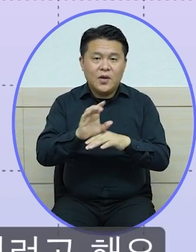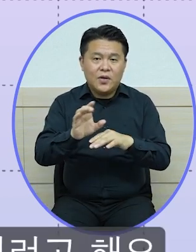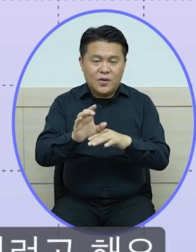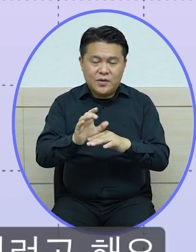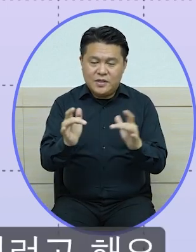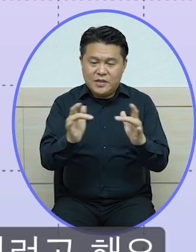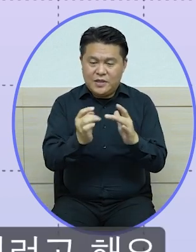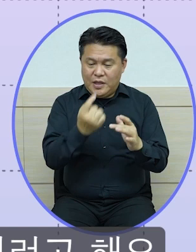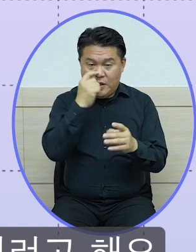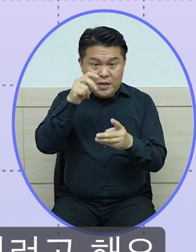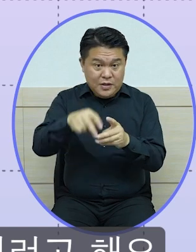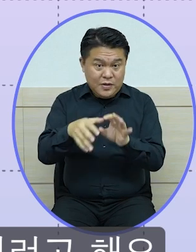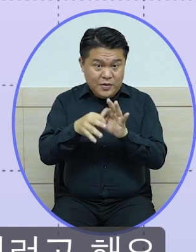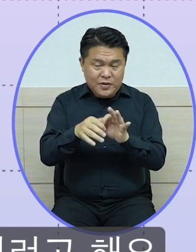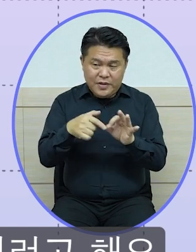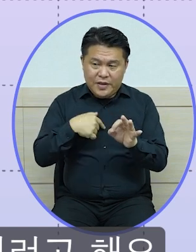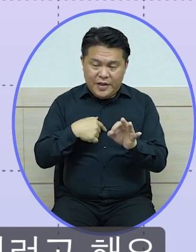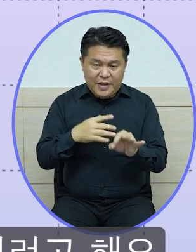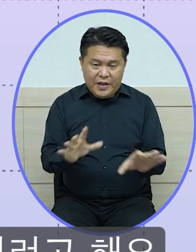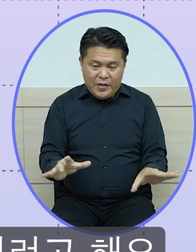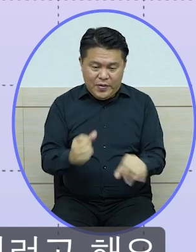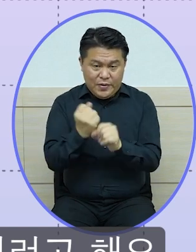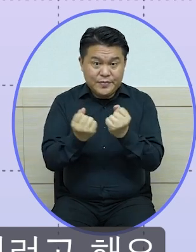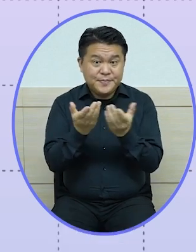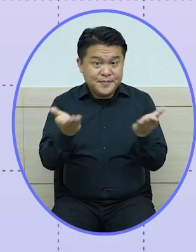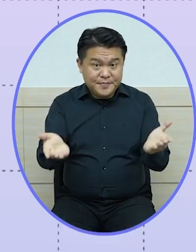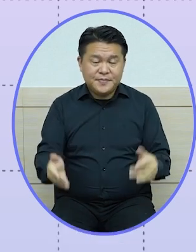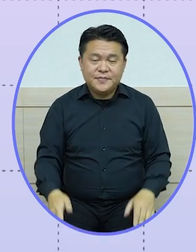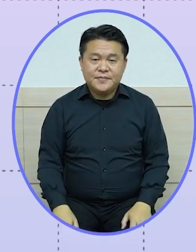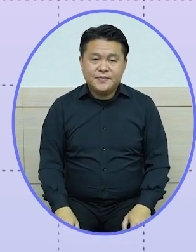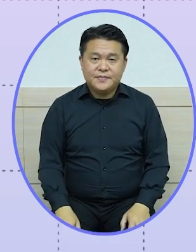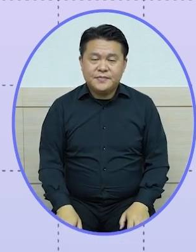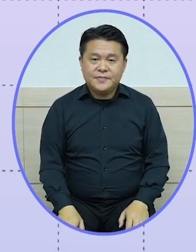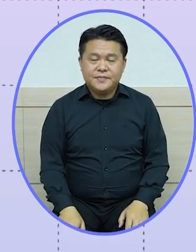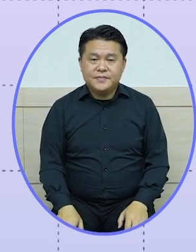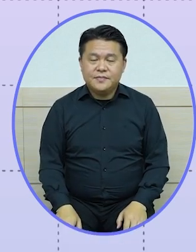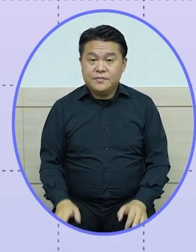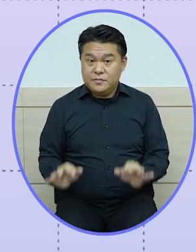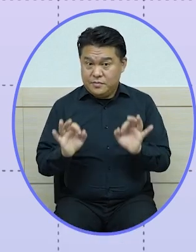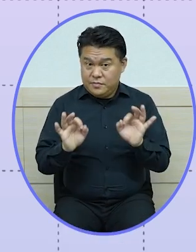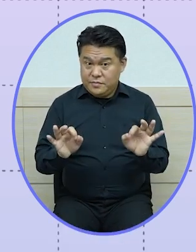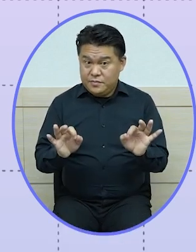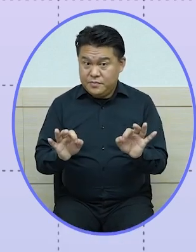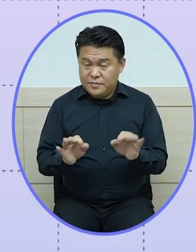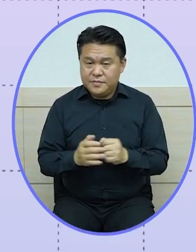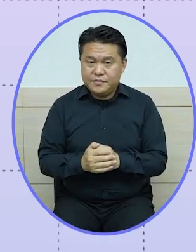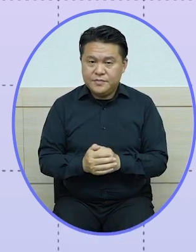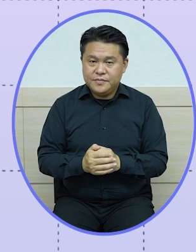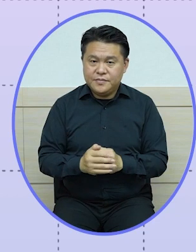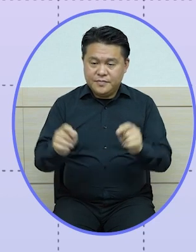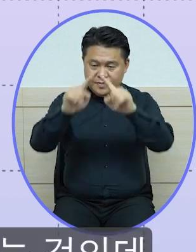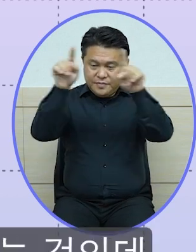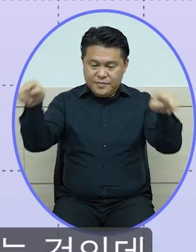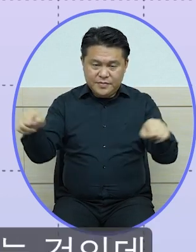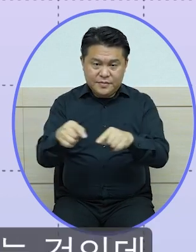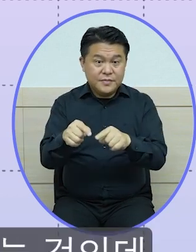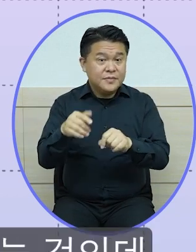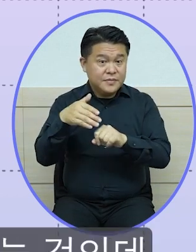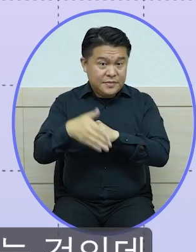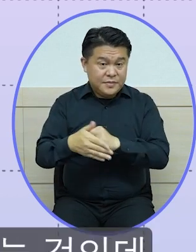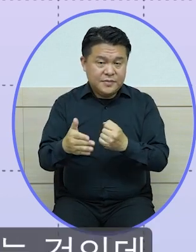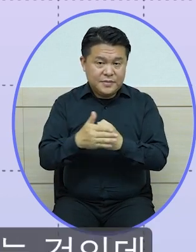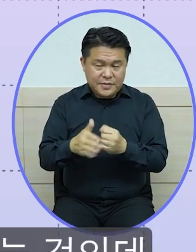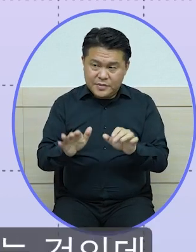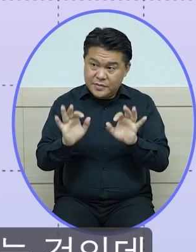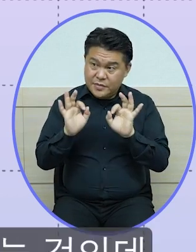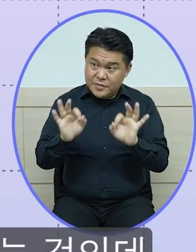센터에 대한 내용을 조금 간단하게 설명드리려고 해요. 그래서 지금은 이제 이런 식으로 이미지화가 돼서 저희가